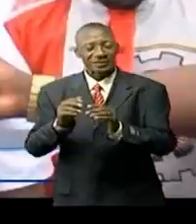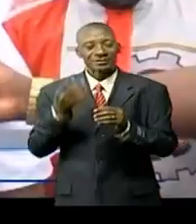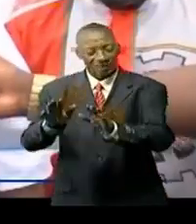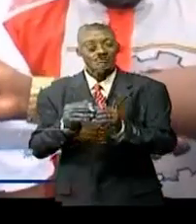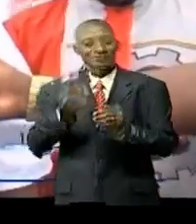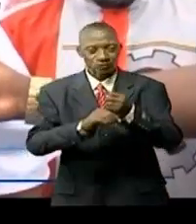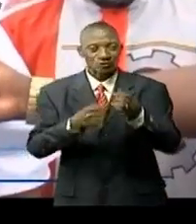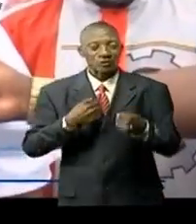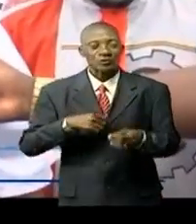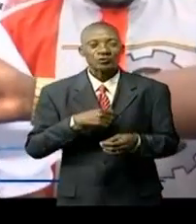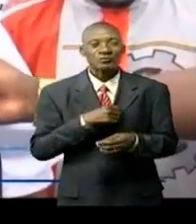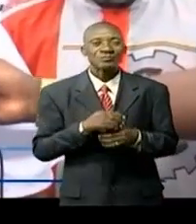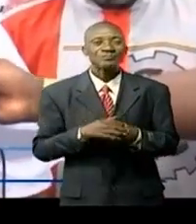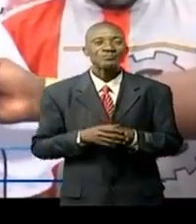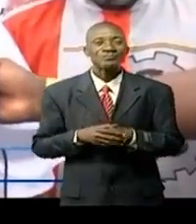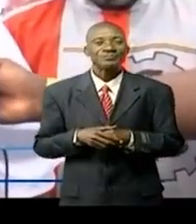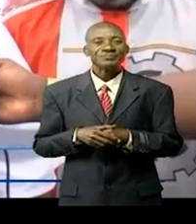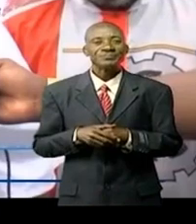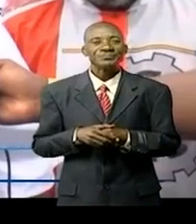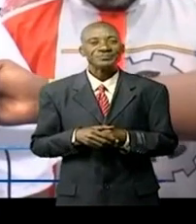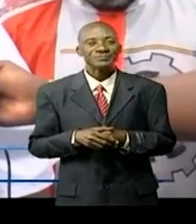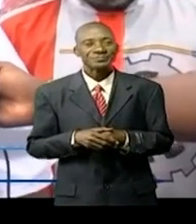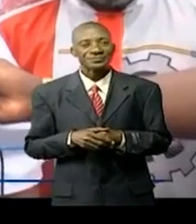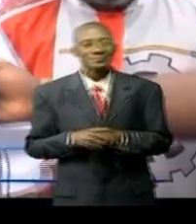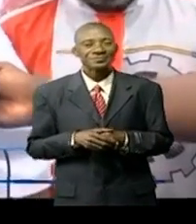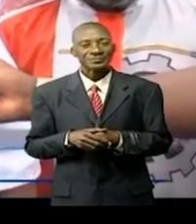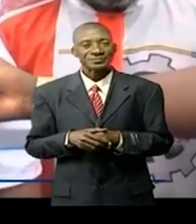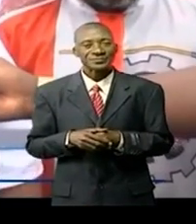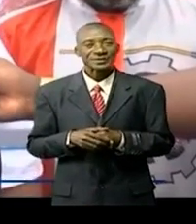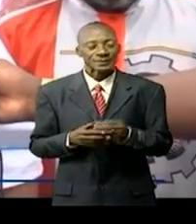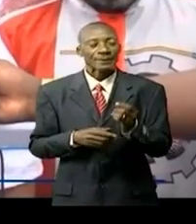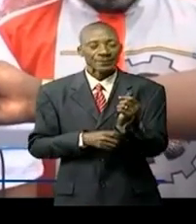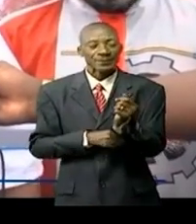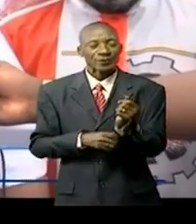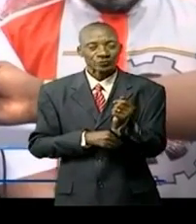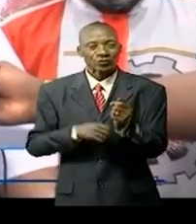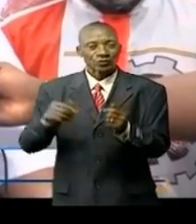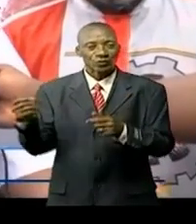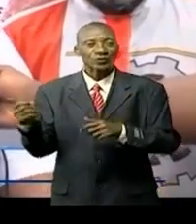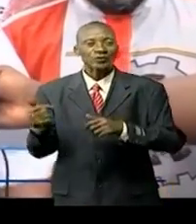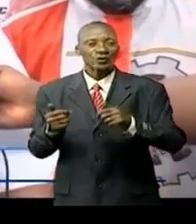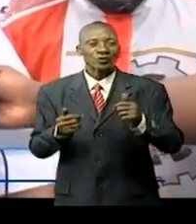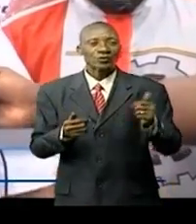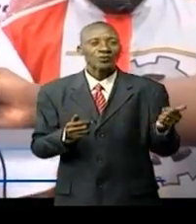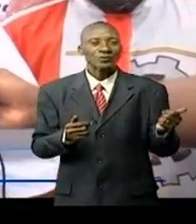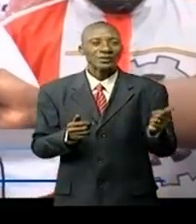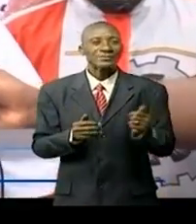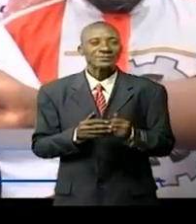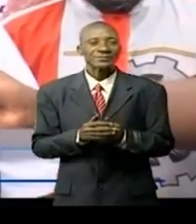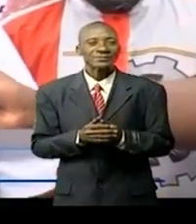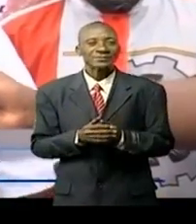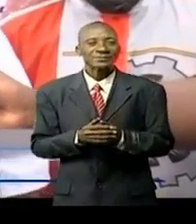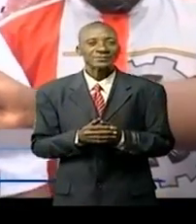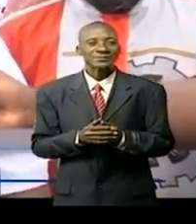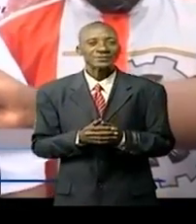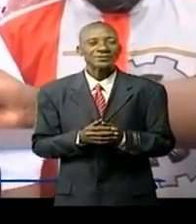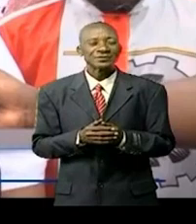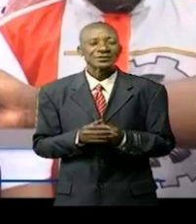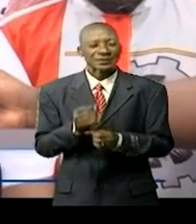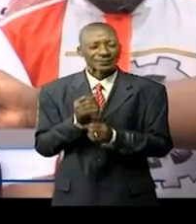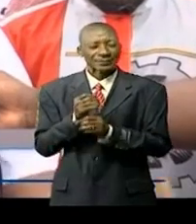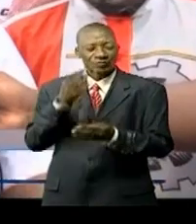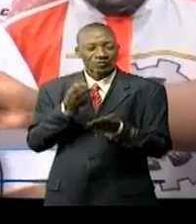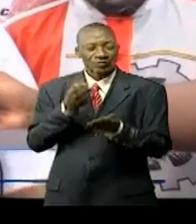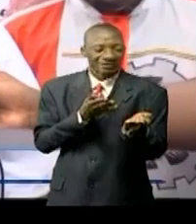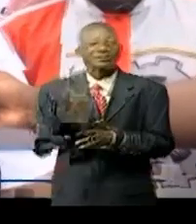Nous disons toujours, les gens, ils doivent vraiment faire tout pour entretenir tout ce qui a été fait, parce que vous savez, il y a